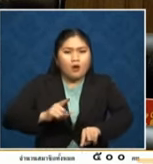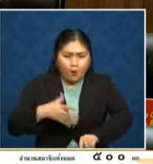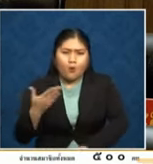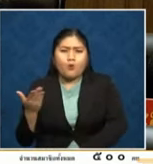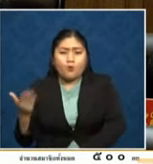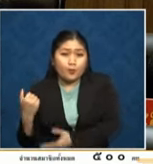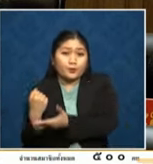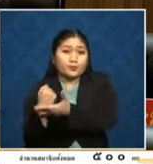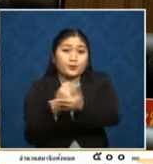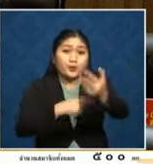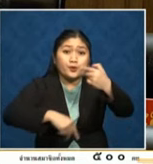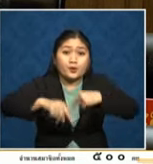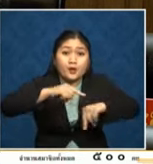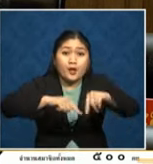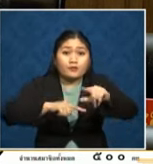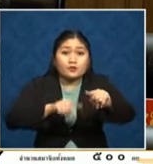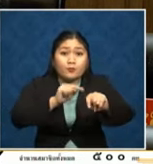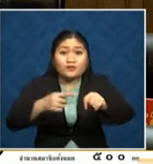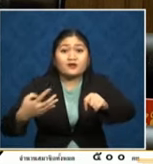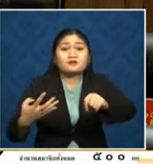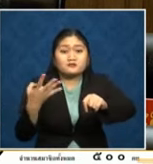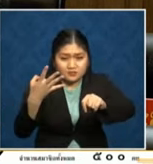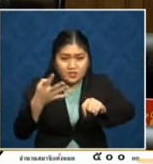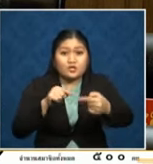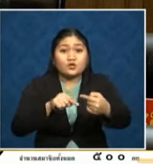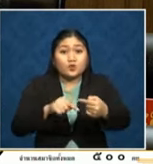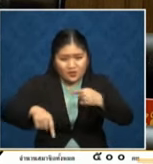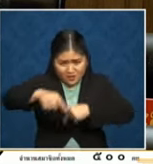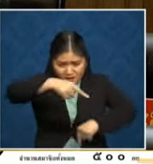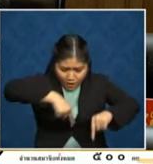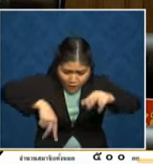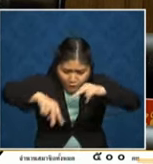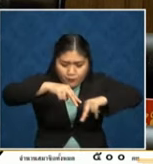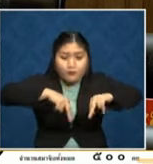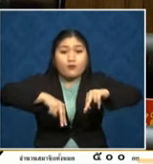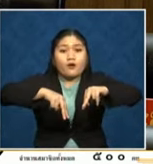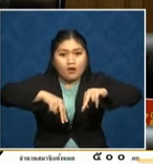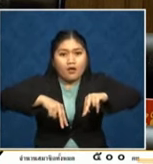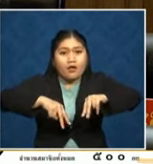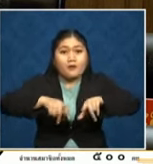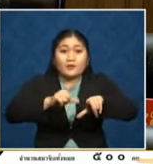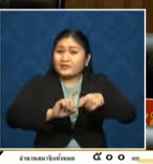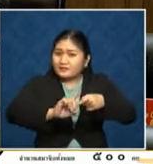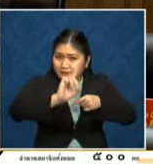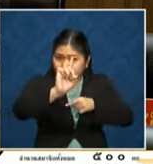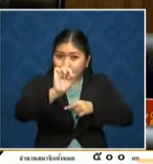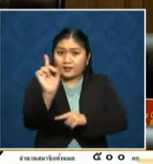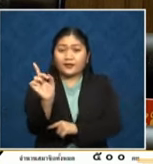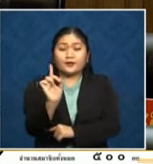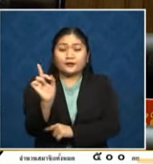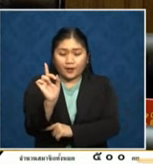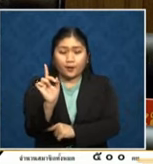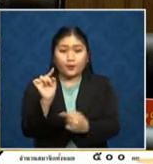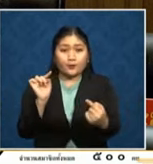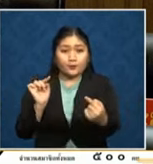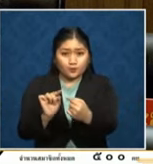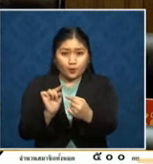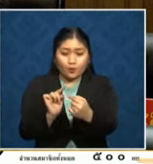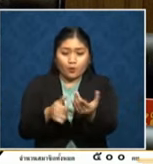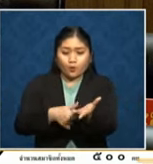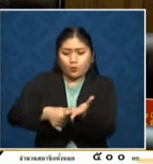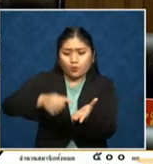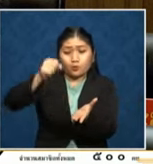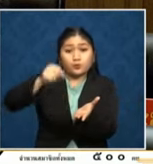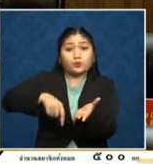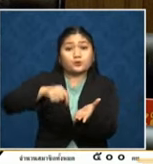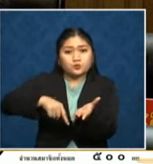ที่4ตำบลของในอำเภอเมืองอำเภอขอยชิสนด้วยนะคะพื้นที่แรกก็คือในการปรับปรุงซ่อม